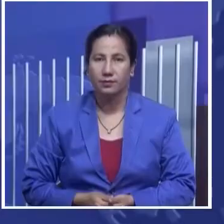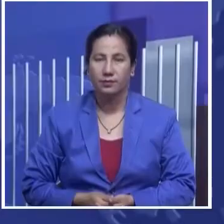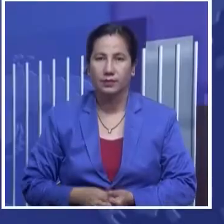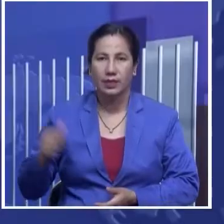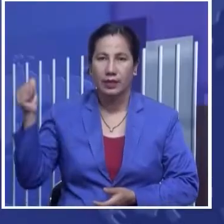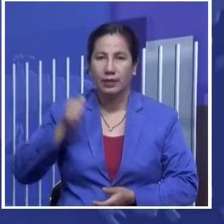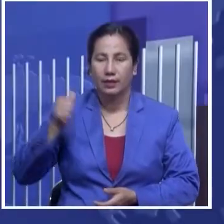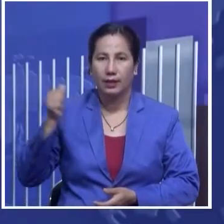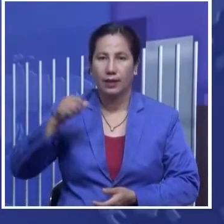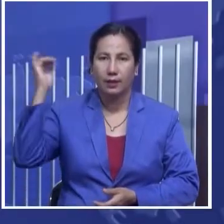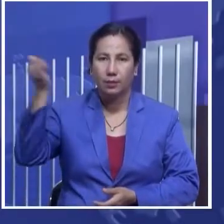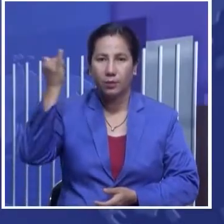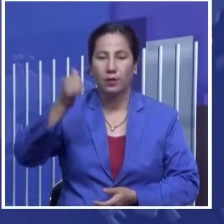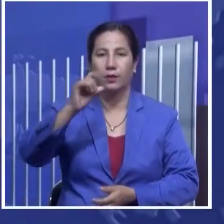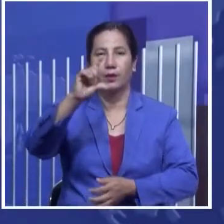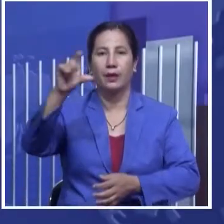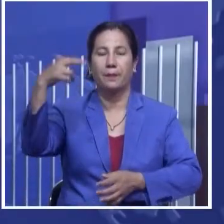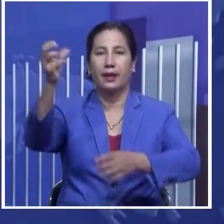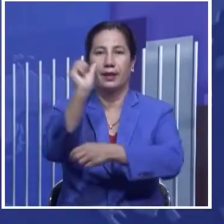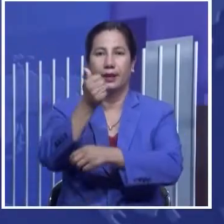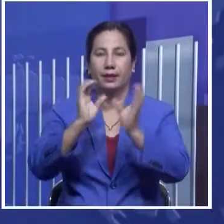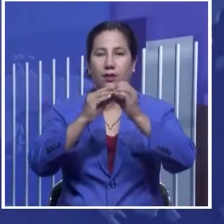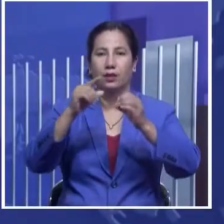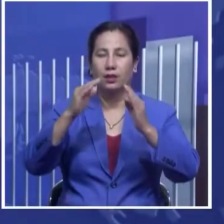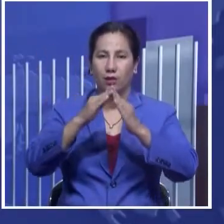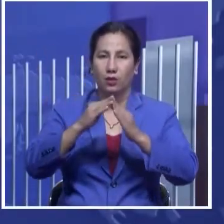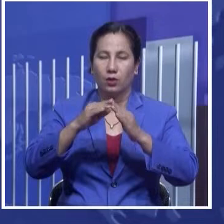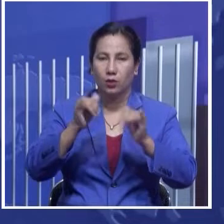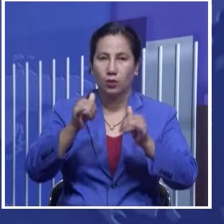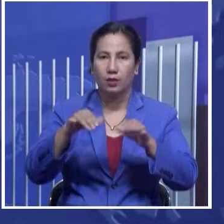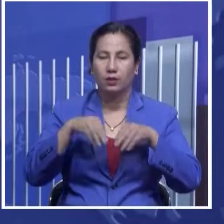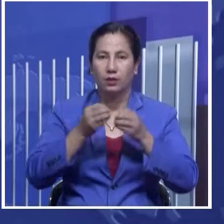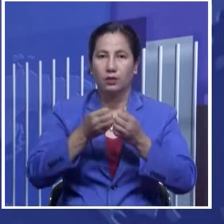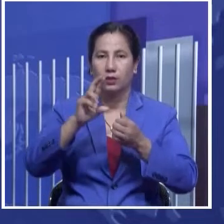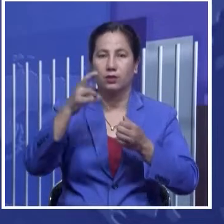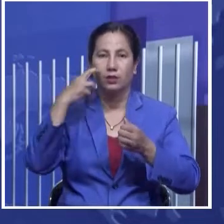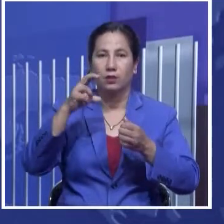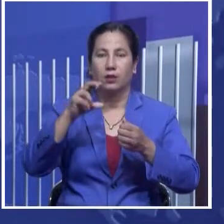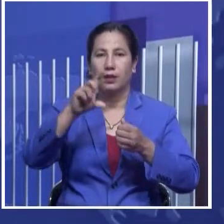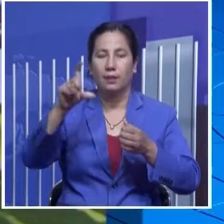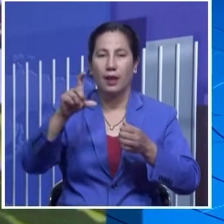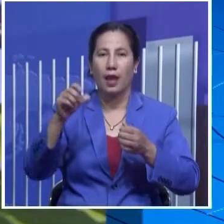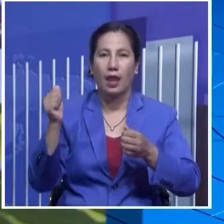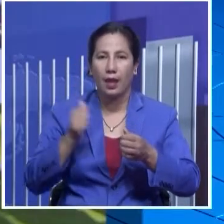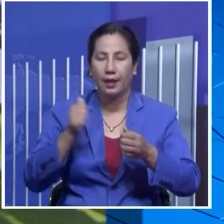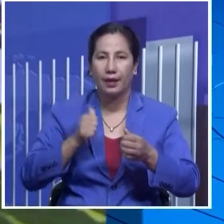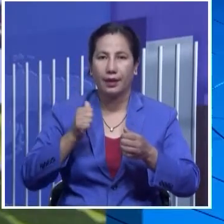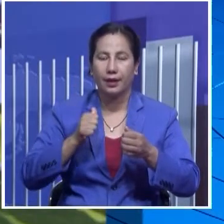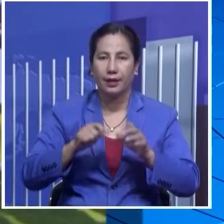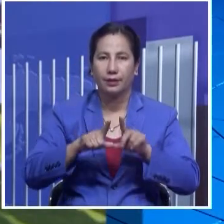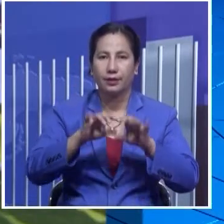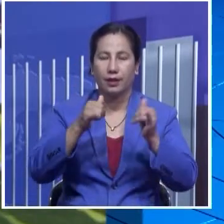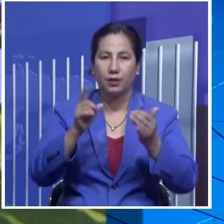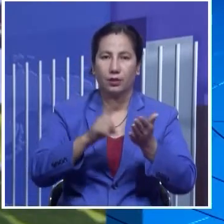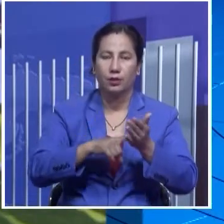क्यानाडा भ्रमणमा रहेको नेपाली राष्ट्रिय क्रिकेट टोलीले आज घरेलु टोलीको सामना गर्दैछ। दोस्रो एक दिवसीय अन्तर्गत नेपालले क्यानाडाको सामना गर्न लागेको